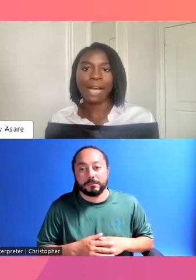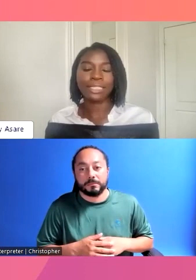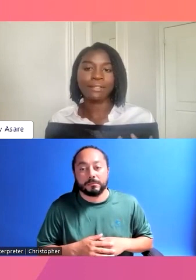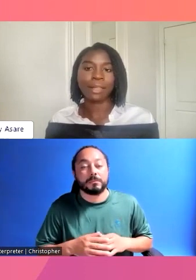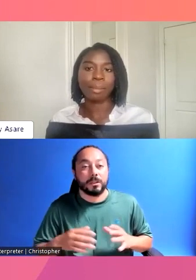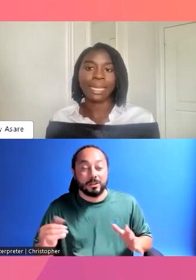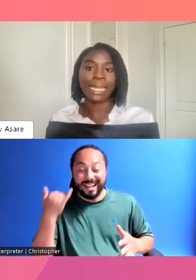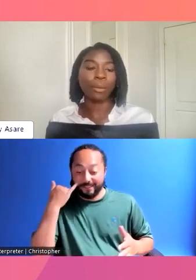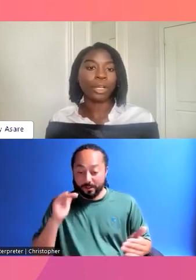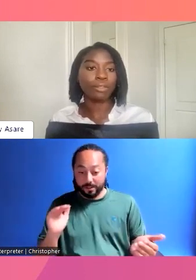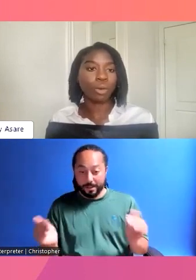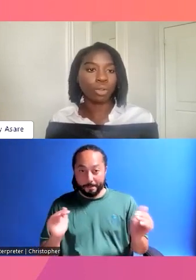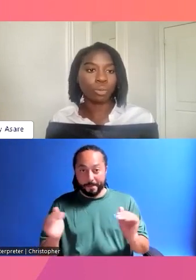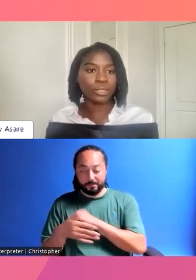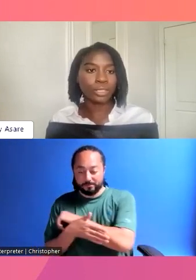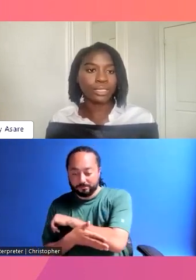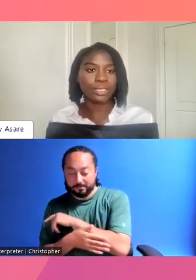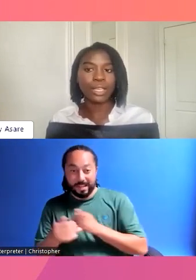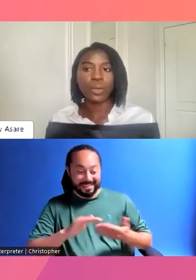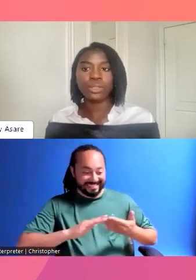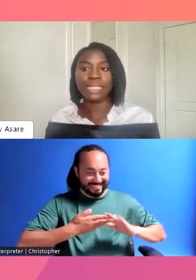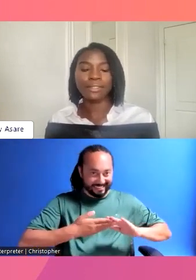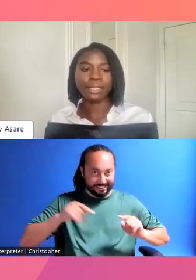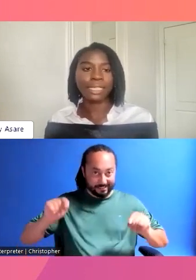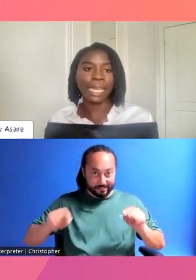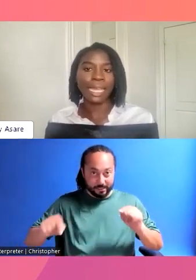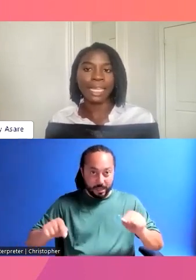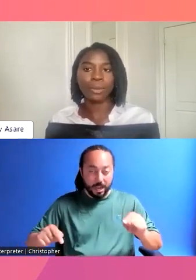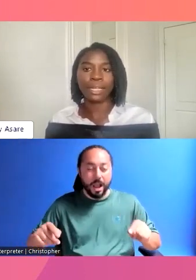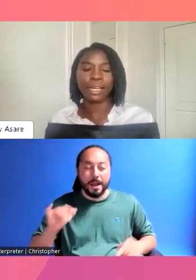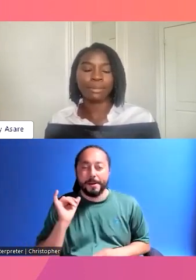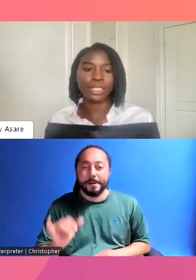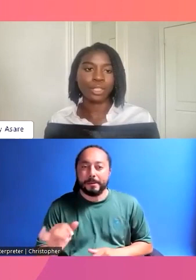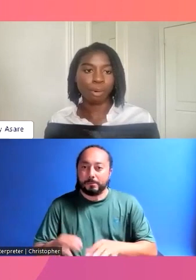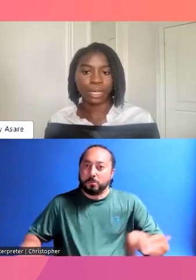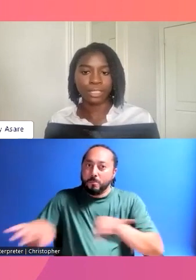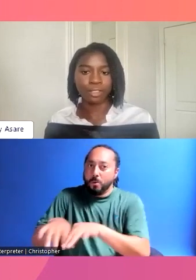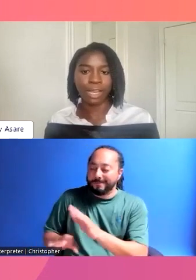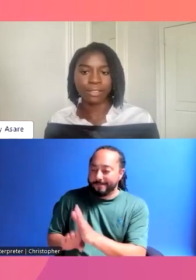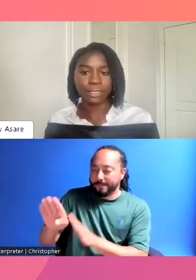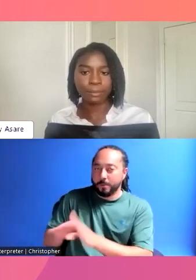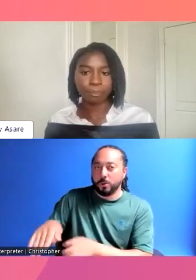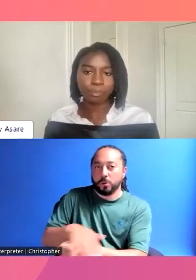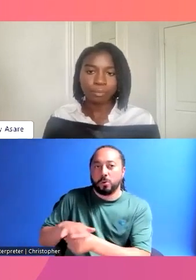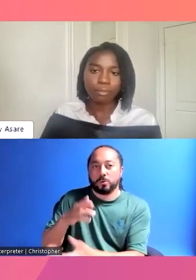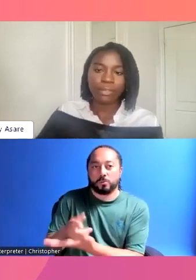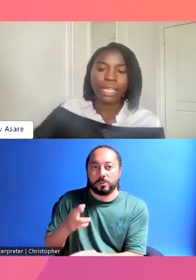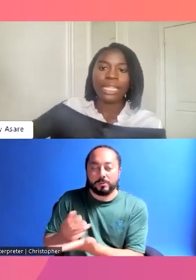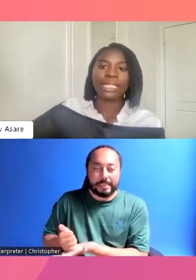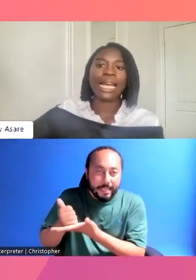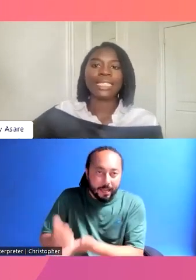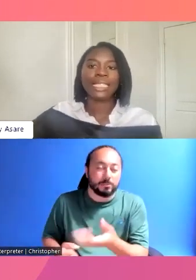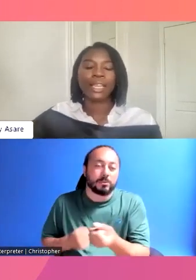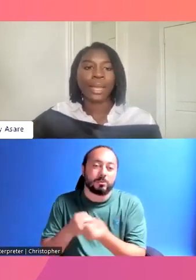Nous pouvons comprendre à quel point la création d'un réseau de ressources locales pourrait véritablement être utile